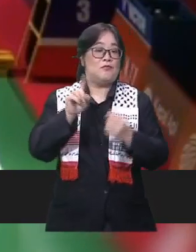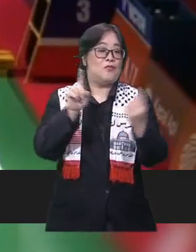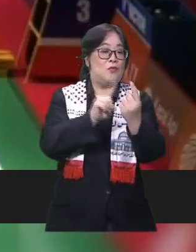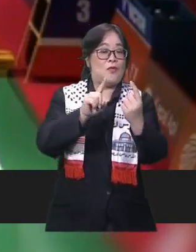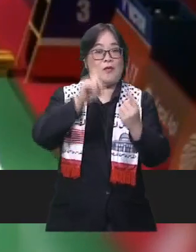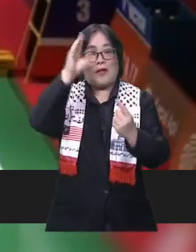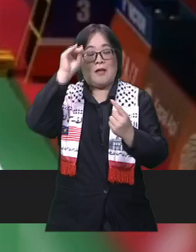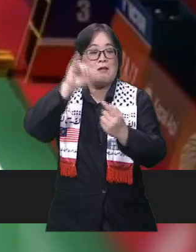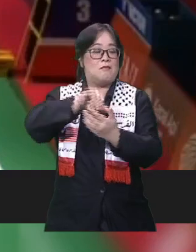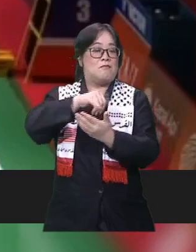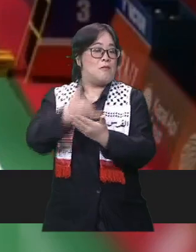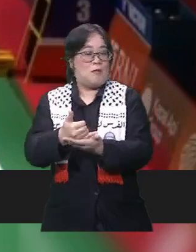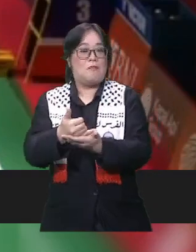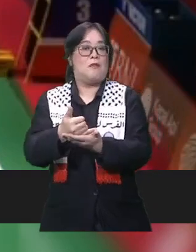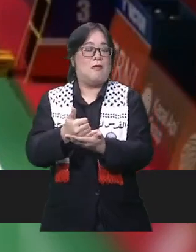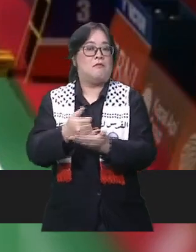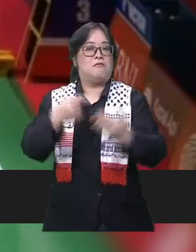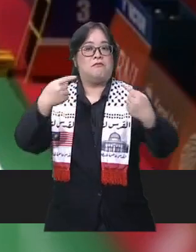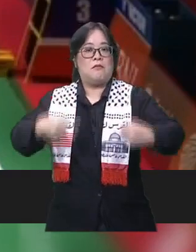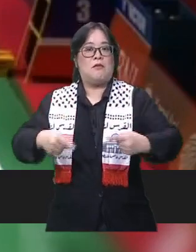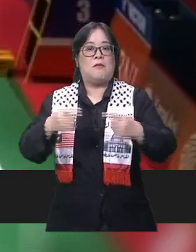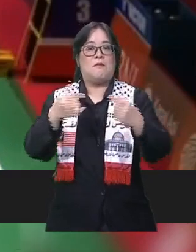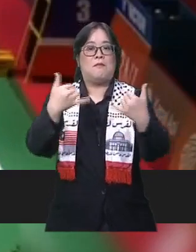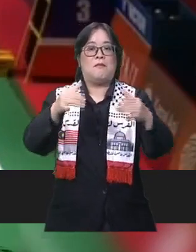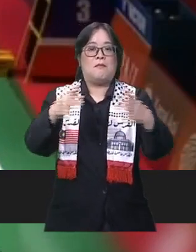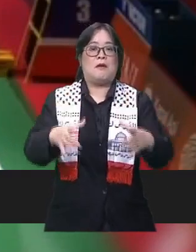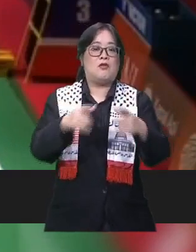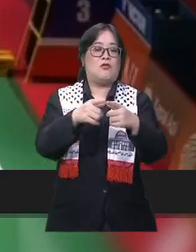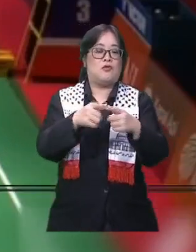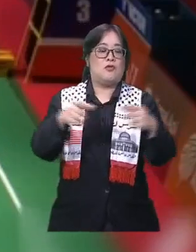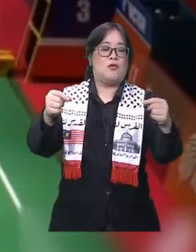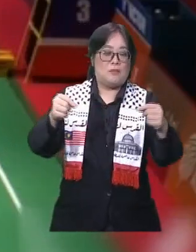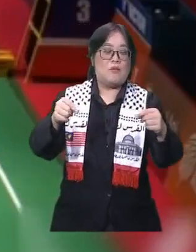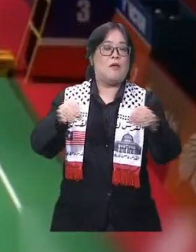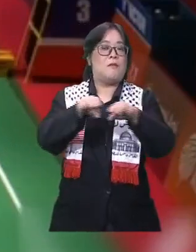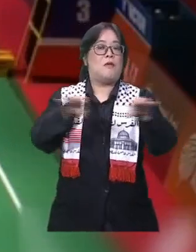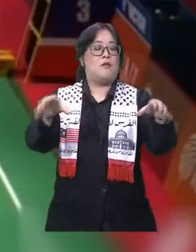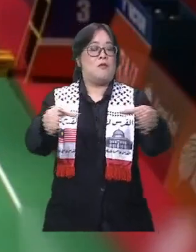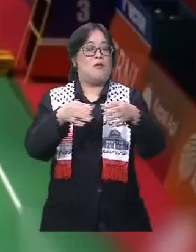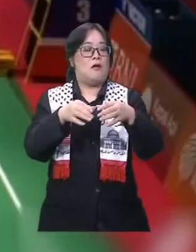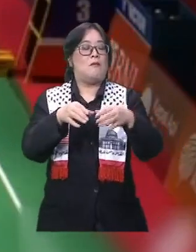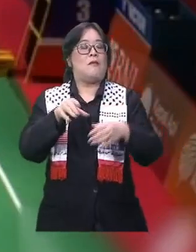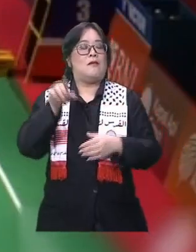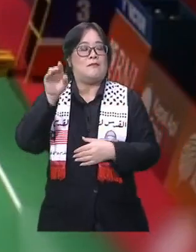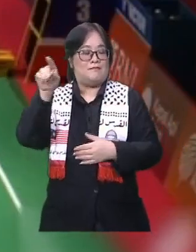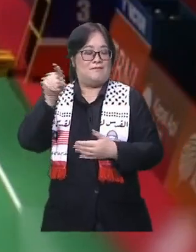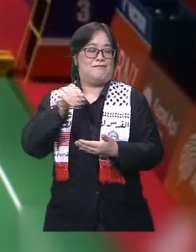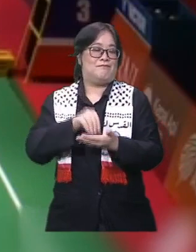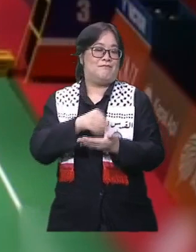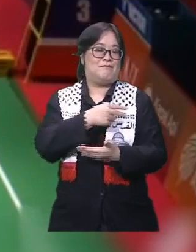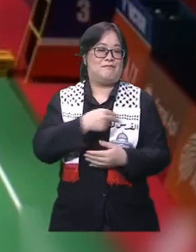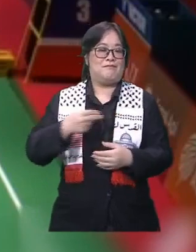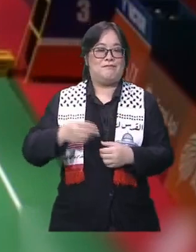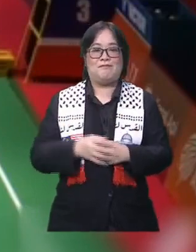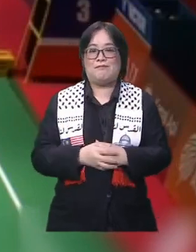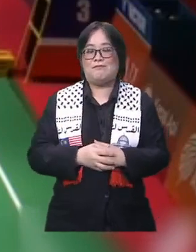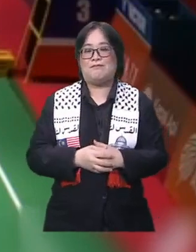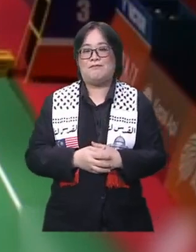lelaki, rebah di gelanggang ketika menentang pemain Jepun Kazuma pada perlawanan peringkat kumpulan di Among Rogo Sport Arena.